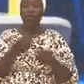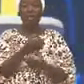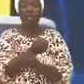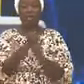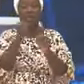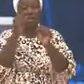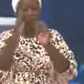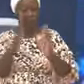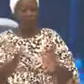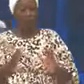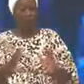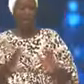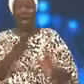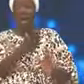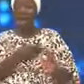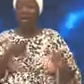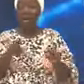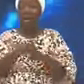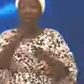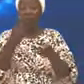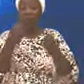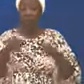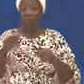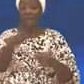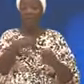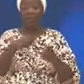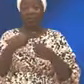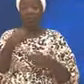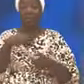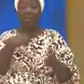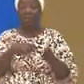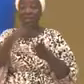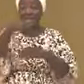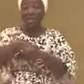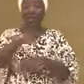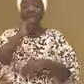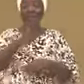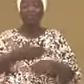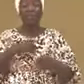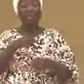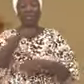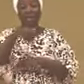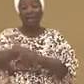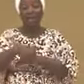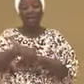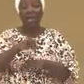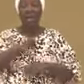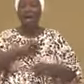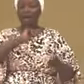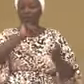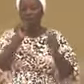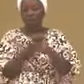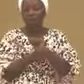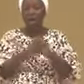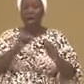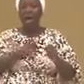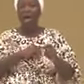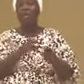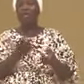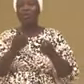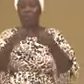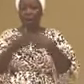comme tu viens étudie ce soir c'est ma soirée je reviens je reviens